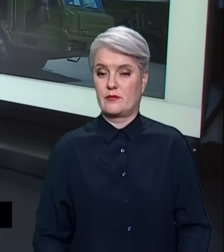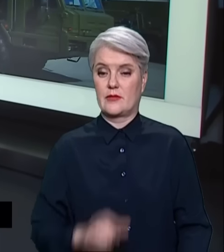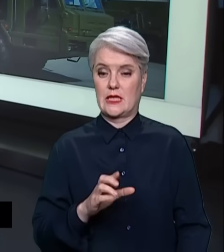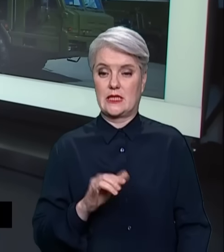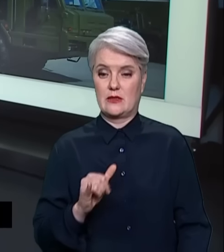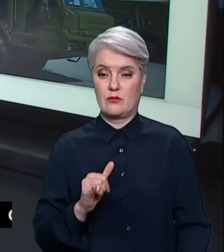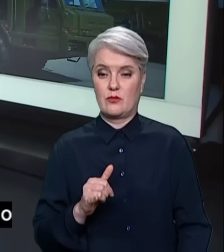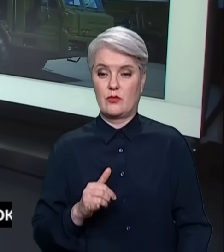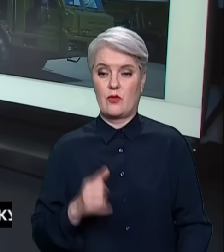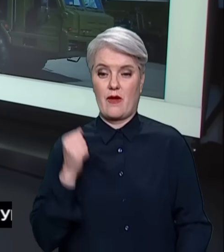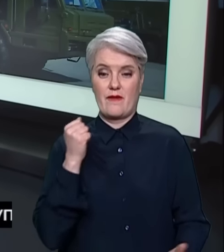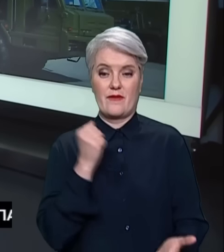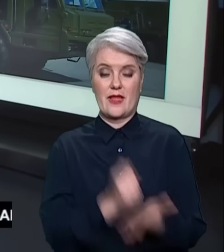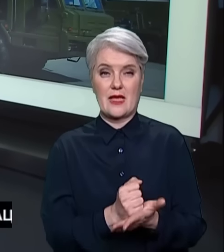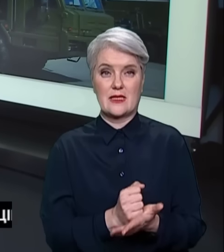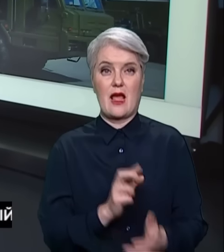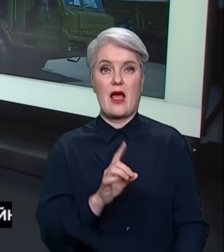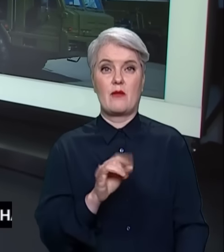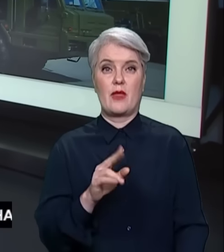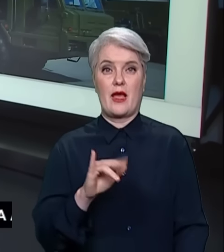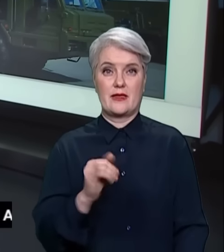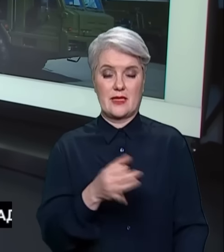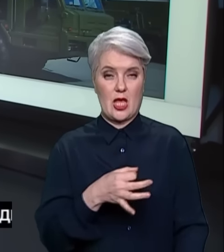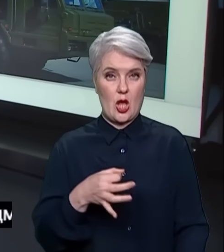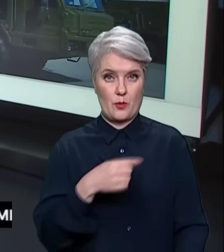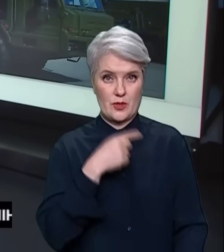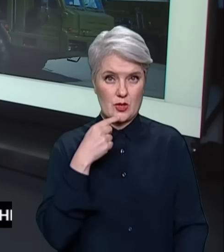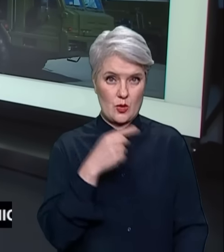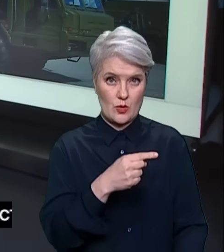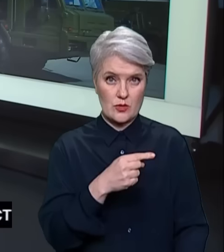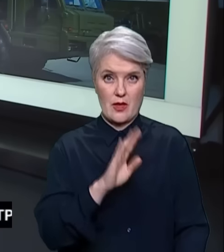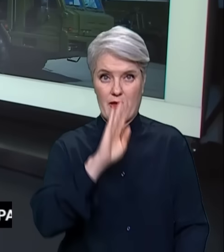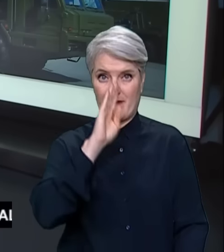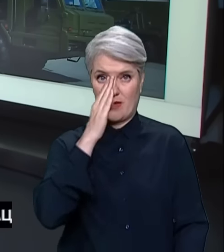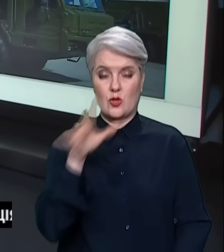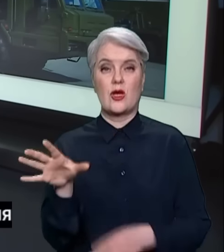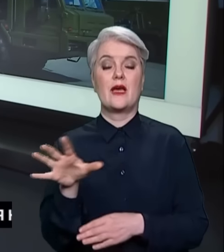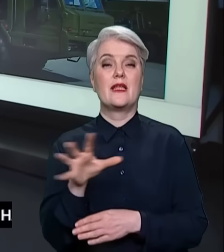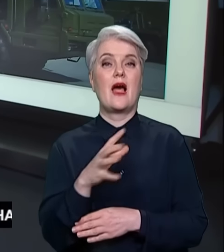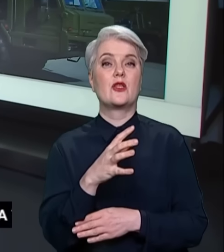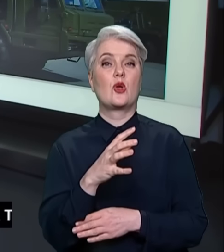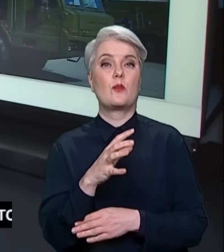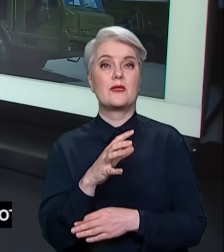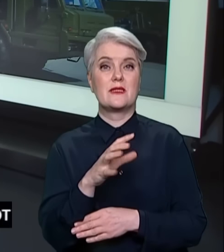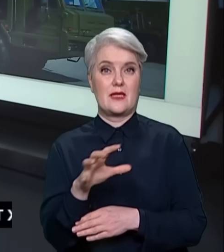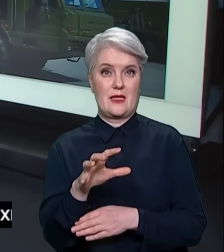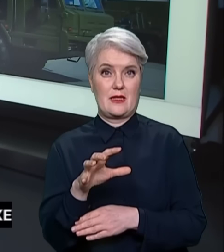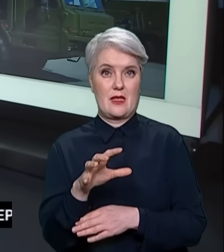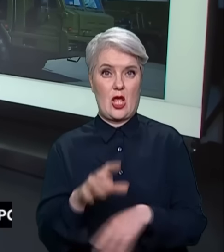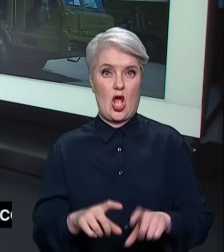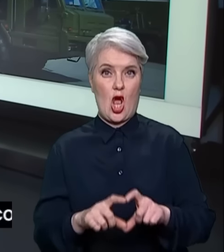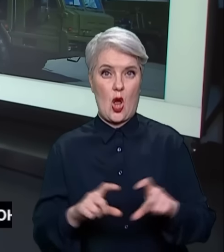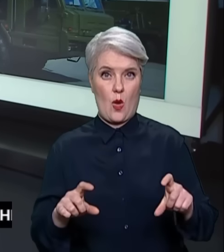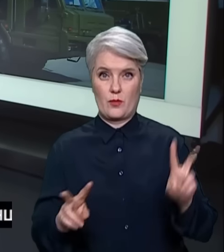СБУ вразила у Брянській області РФ ворожий радіолокаційний комплекс дальньої дії «Небо-У», що